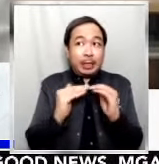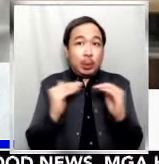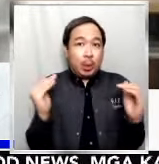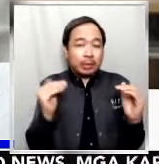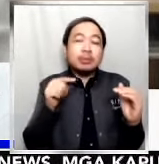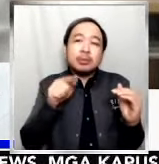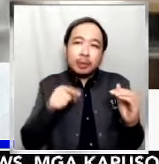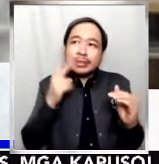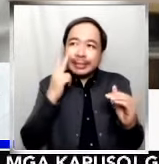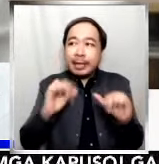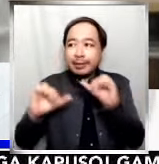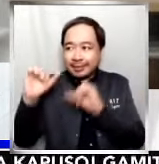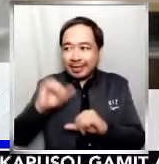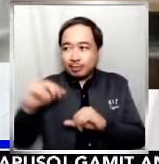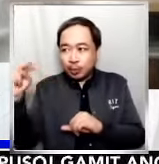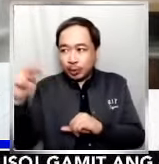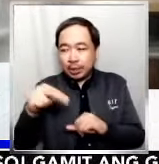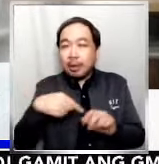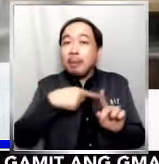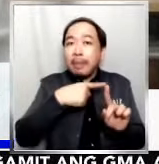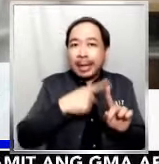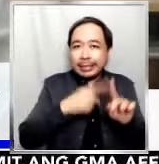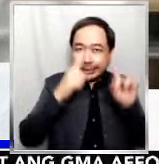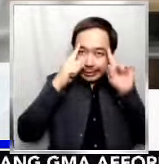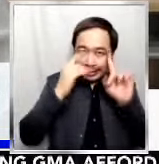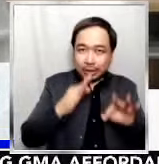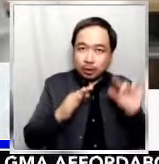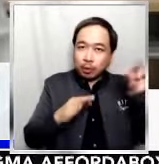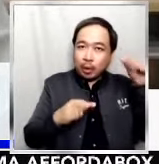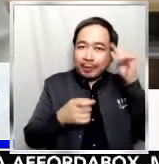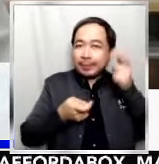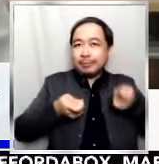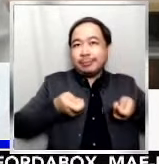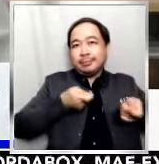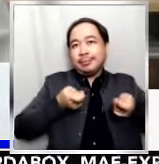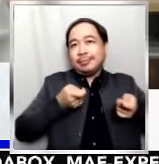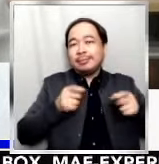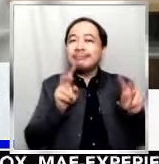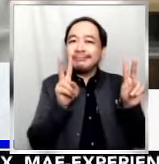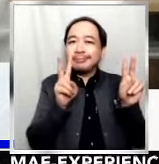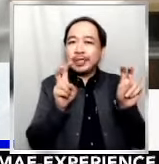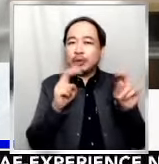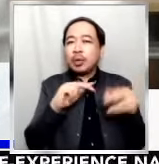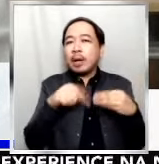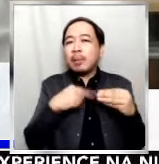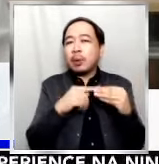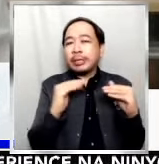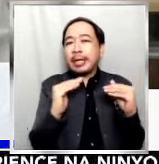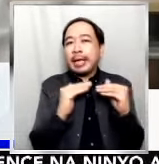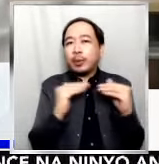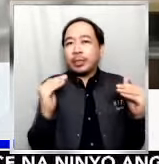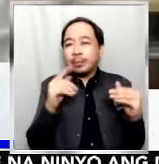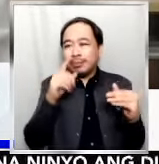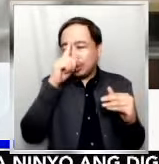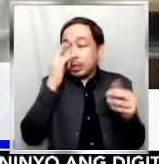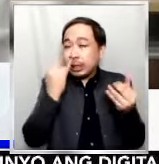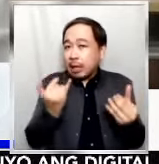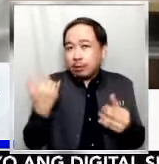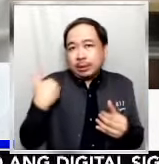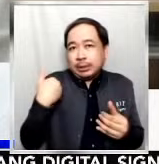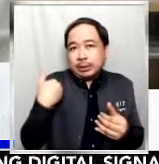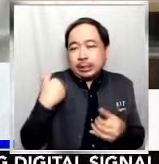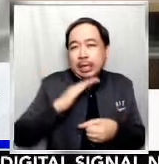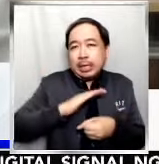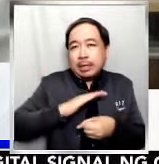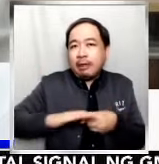ang governance natin. Katulad ng equity na sinasabi natin na hindi pa ho sapat ang supplies natin para